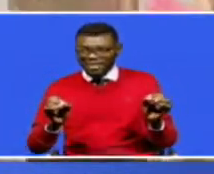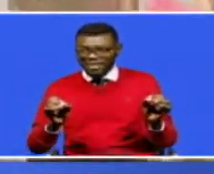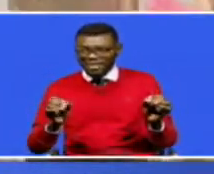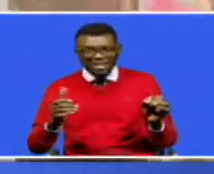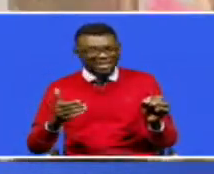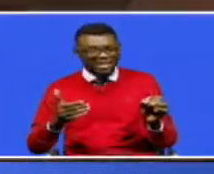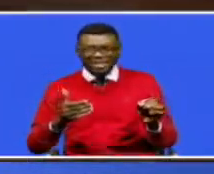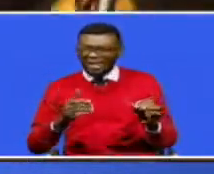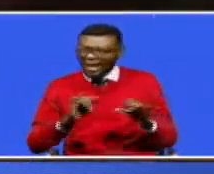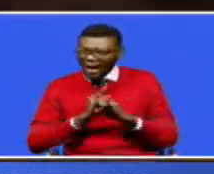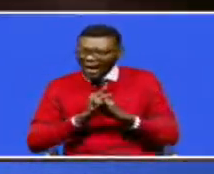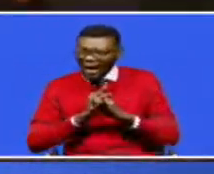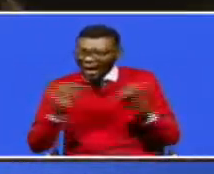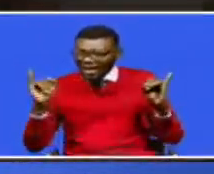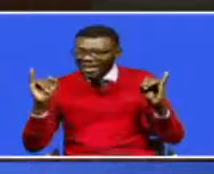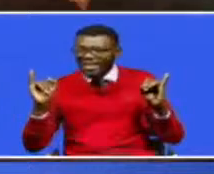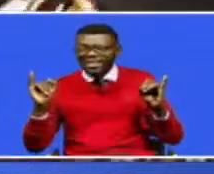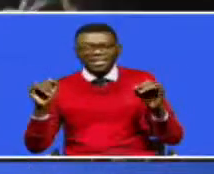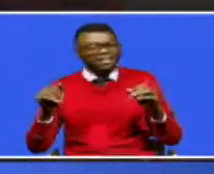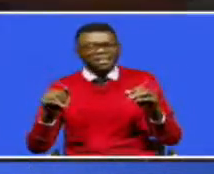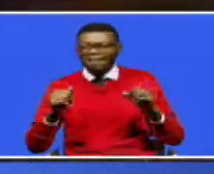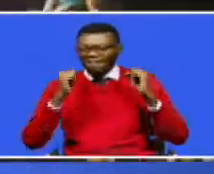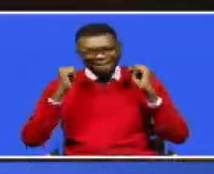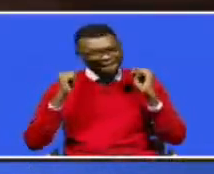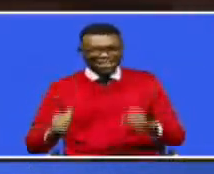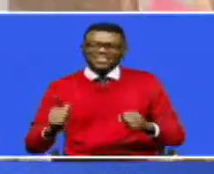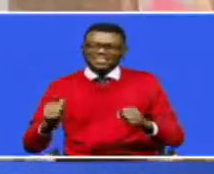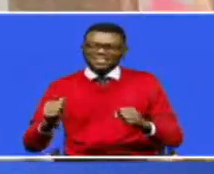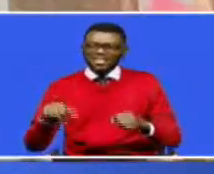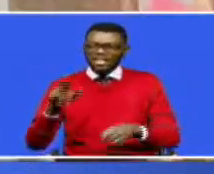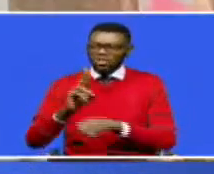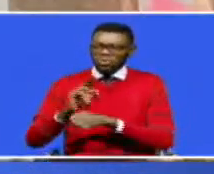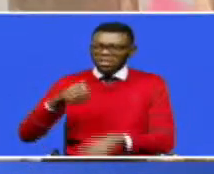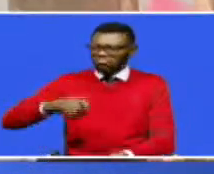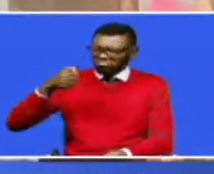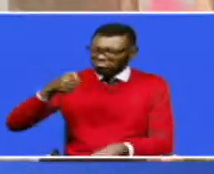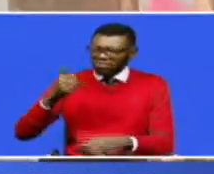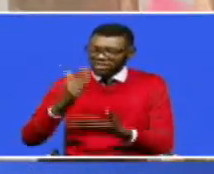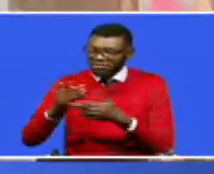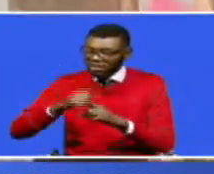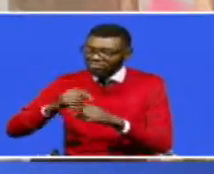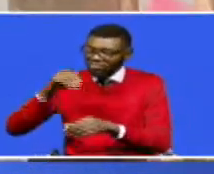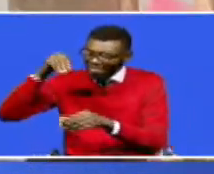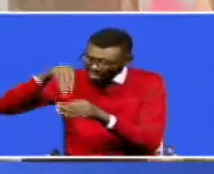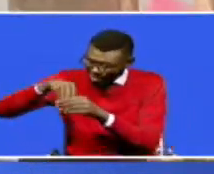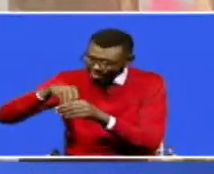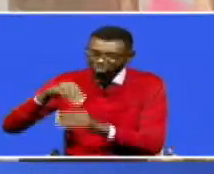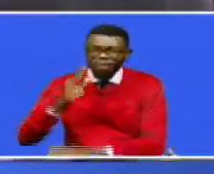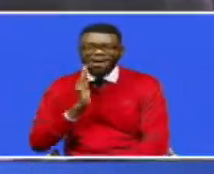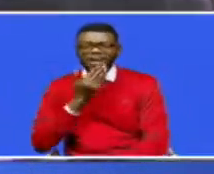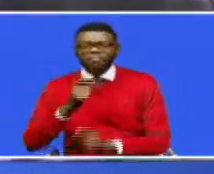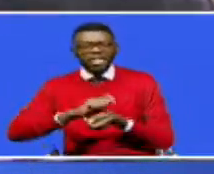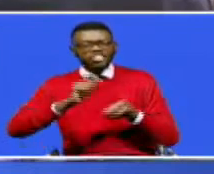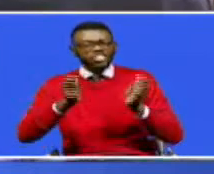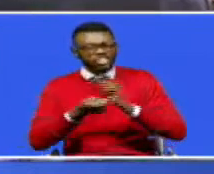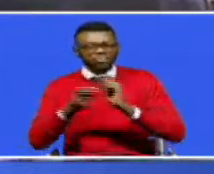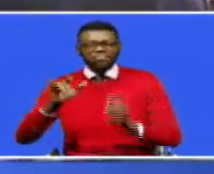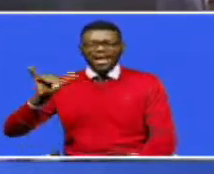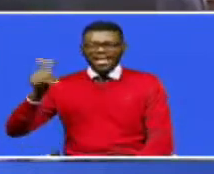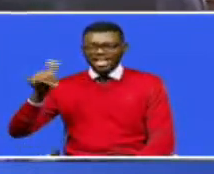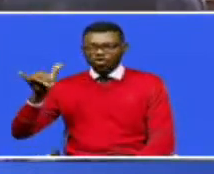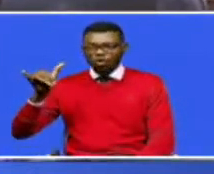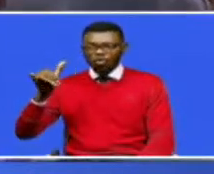haituki kabisa. Asa inafakti watu hiyo vitu, sababu inakabaka nakuwa, unaone mekua yellow ndani. Lakini si mzuri.